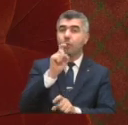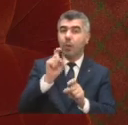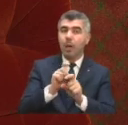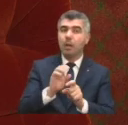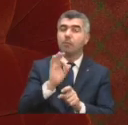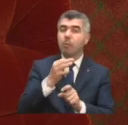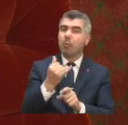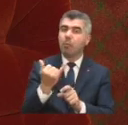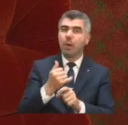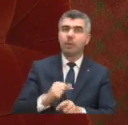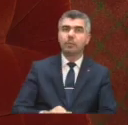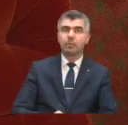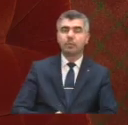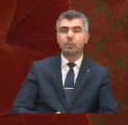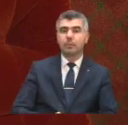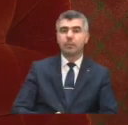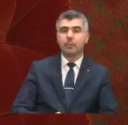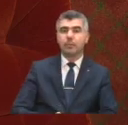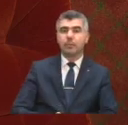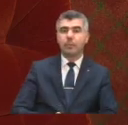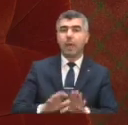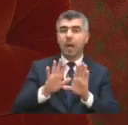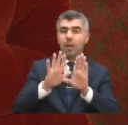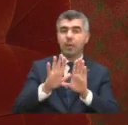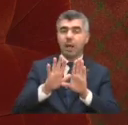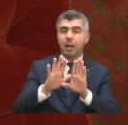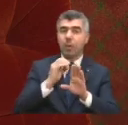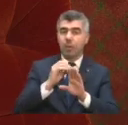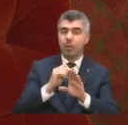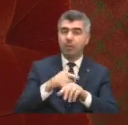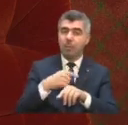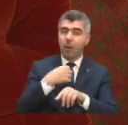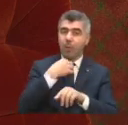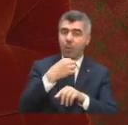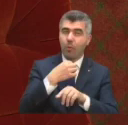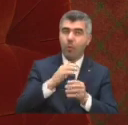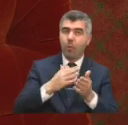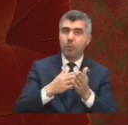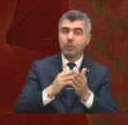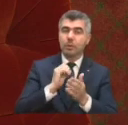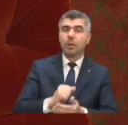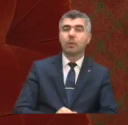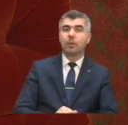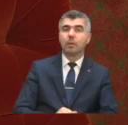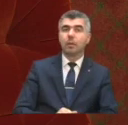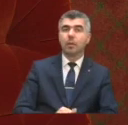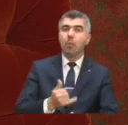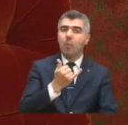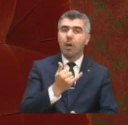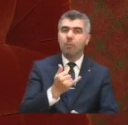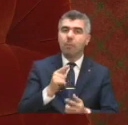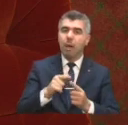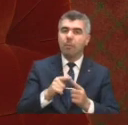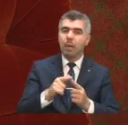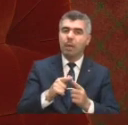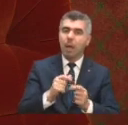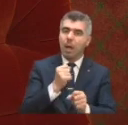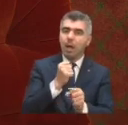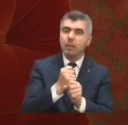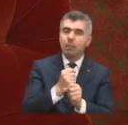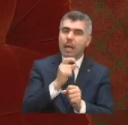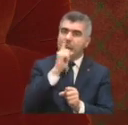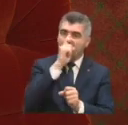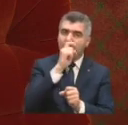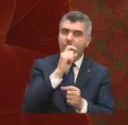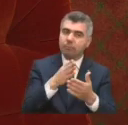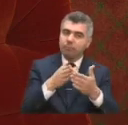عميقة. في هاد العشرة الثواني بغيت غير نقول لك على أنه بالعكس راه المسار حنا عندنا راه غادي في الاتجاه الصحيح ديالو، رغم الصعوبات اللي